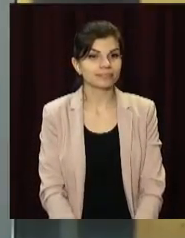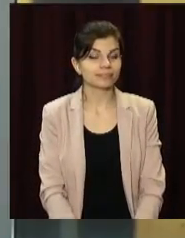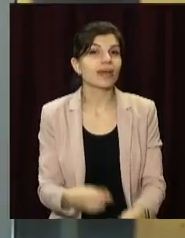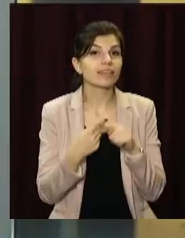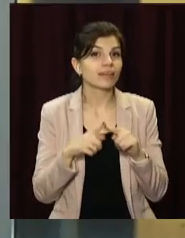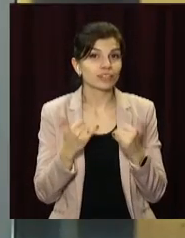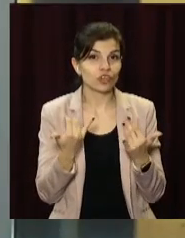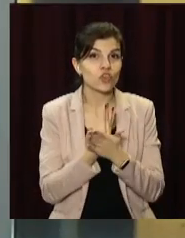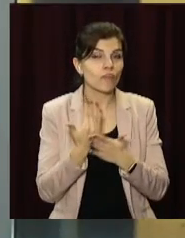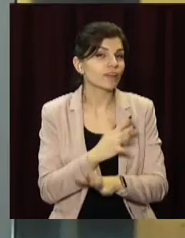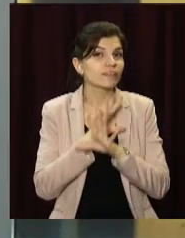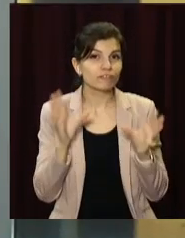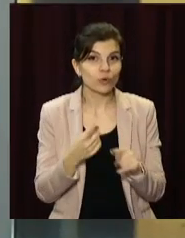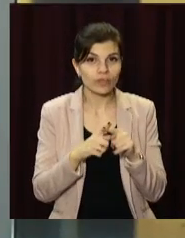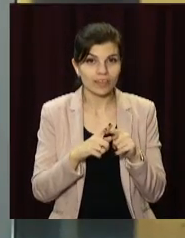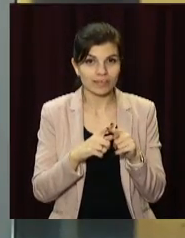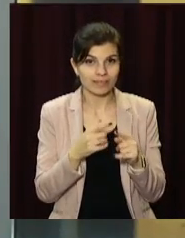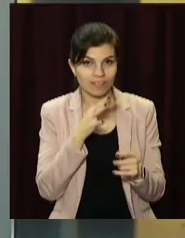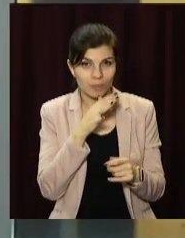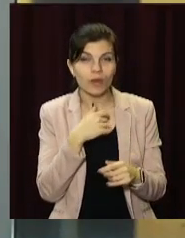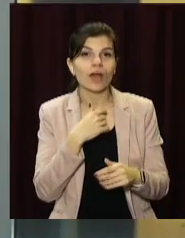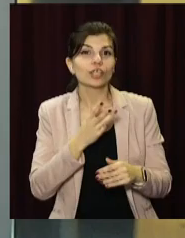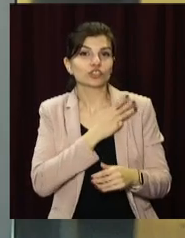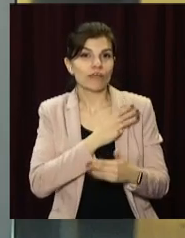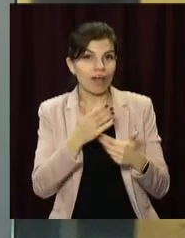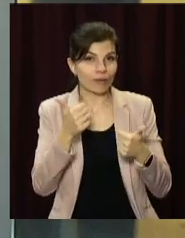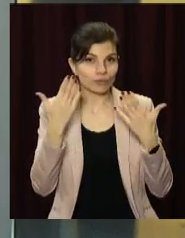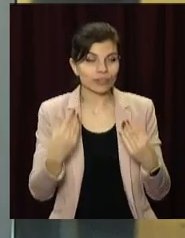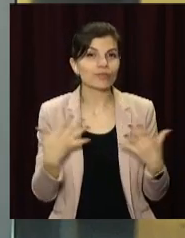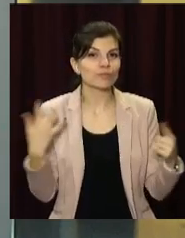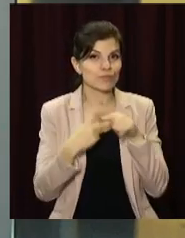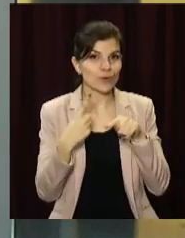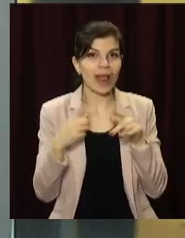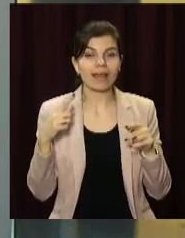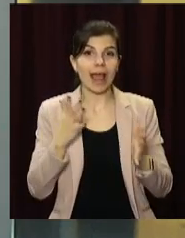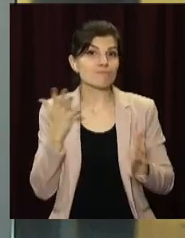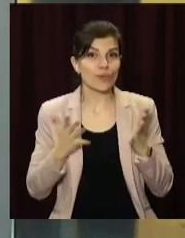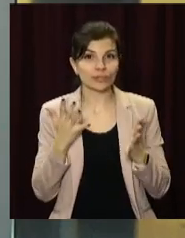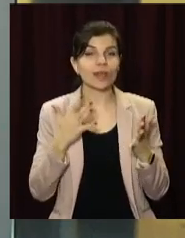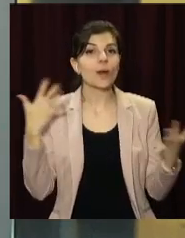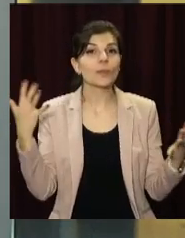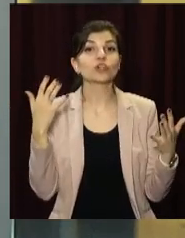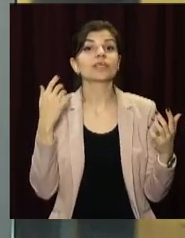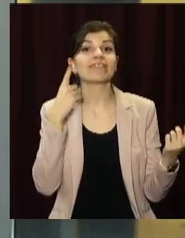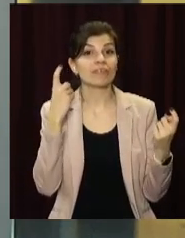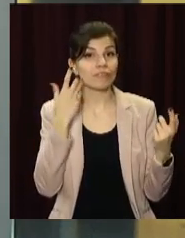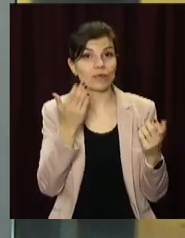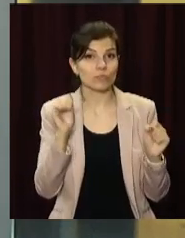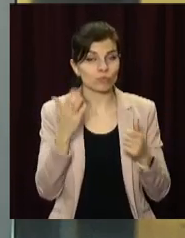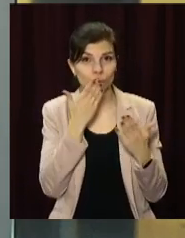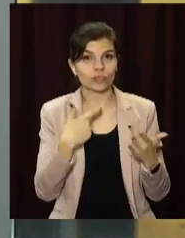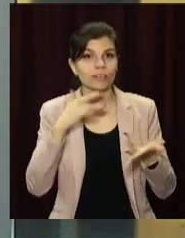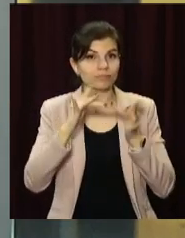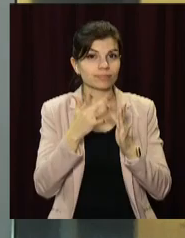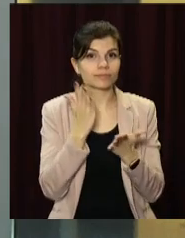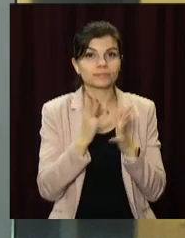На цьому це всі новини на цю годину. Бажаю гарного вам дня та яскравих емоцій. А я нагадую, що більше інформації ви зможете прочитати на нашому